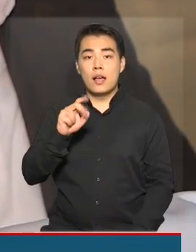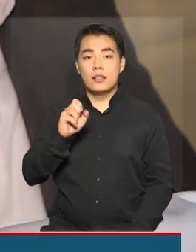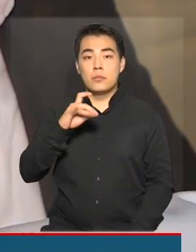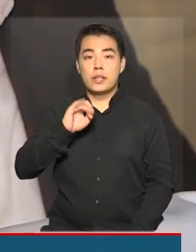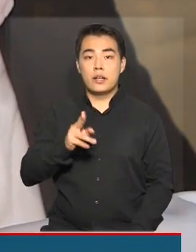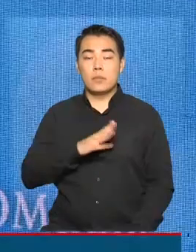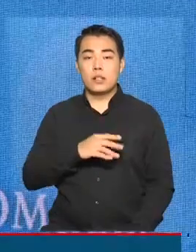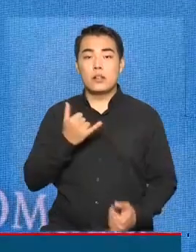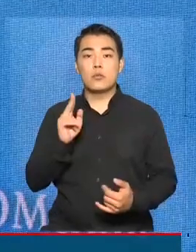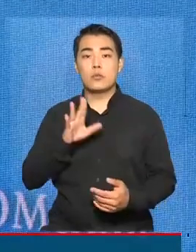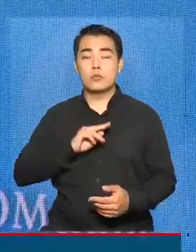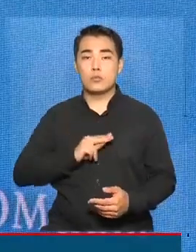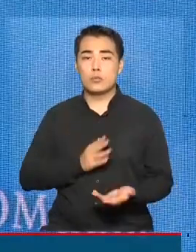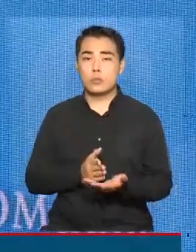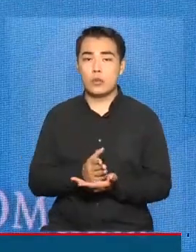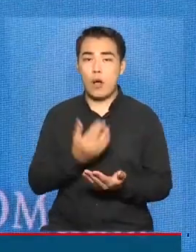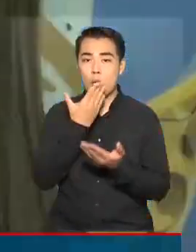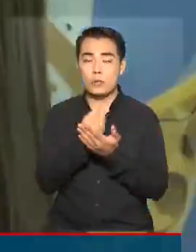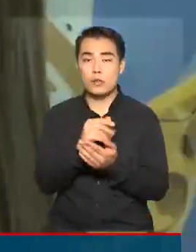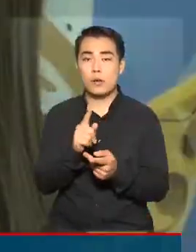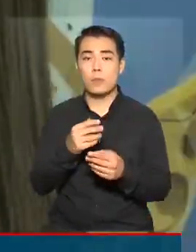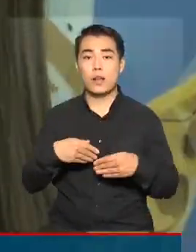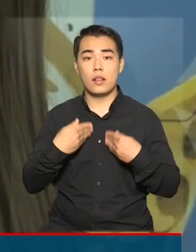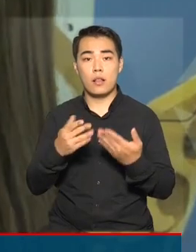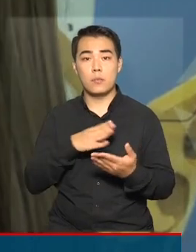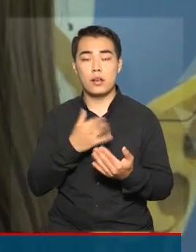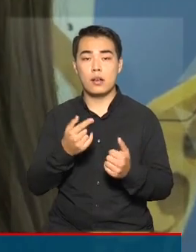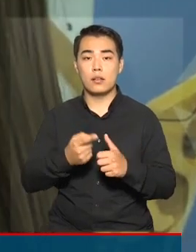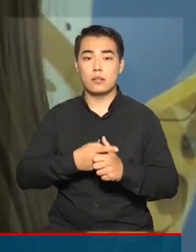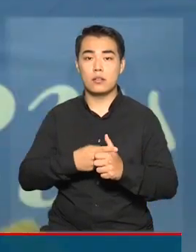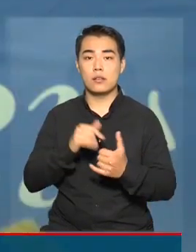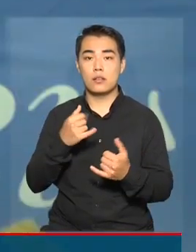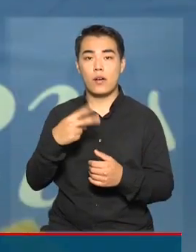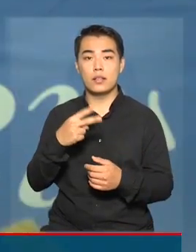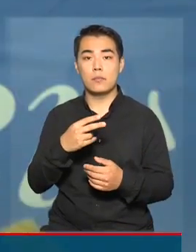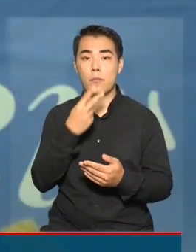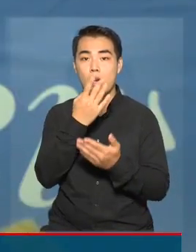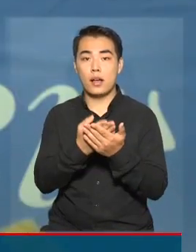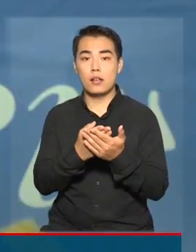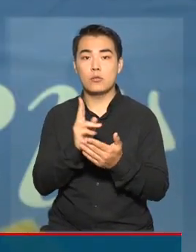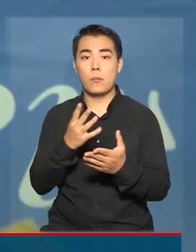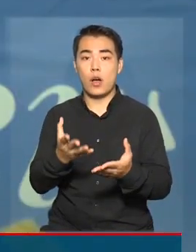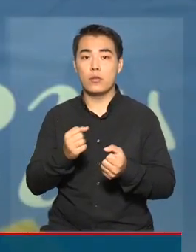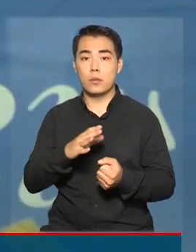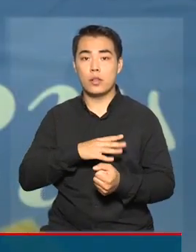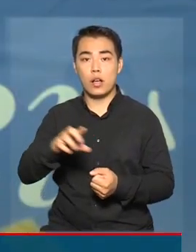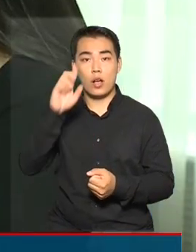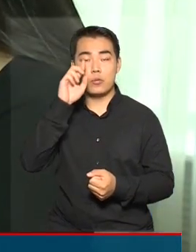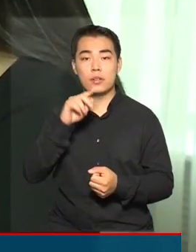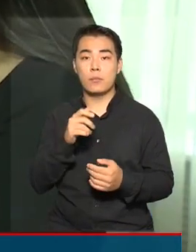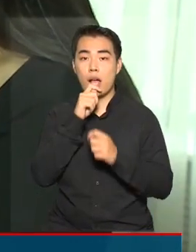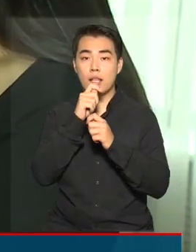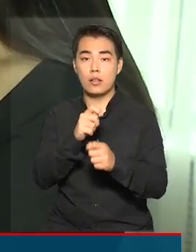из тех, чьи труды сегодня признали. На его творческом счету более 20 произведений, за которые он уже получал государственные